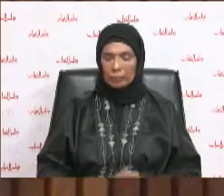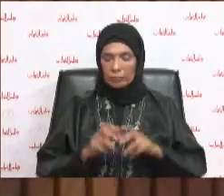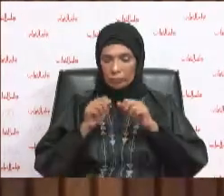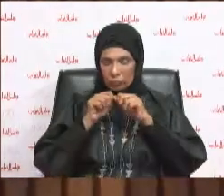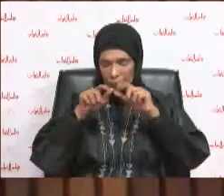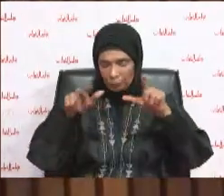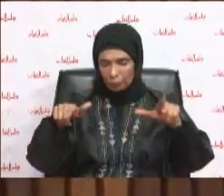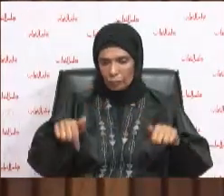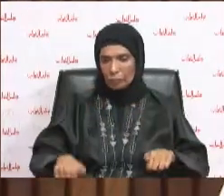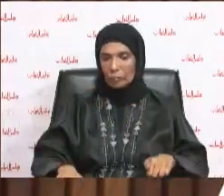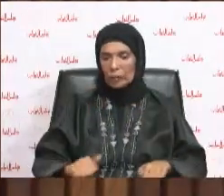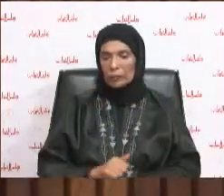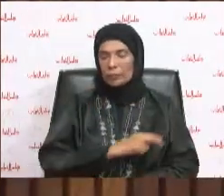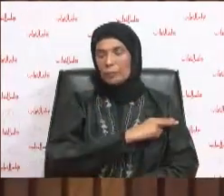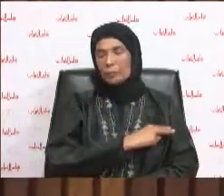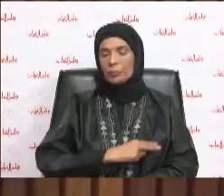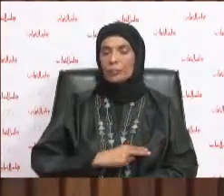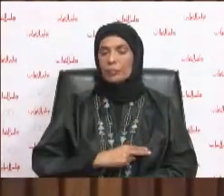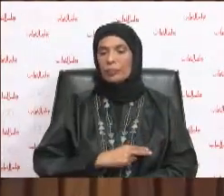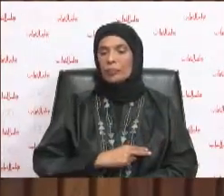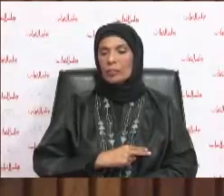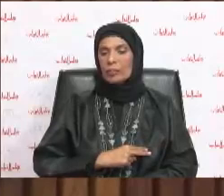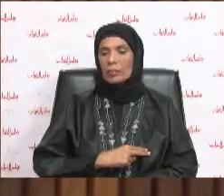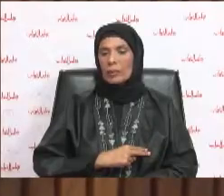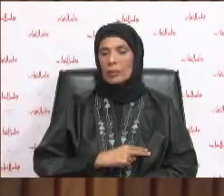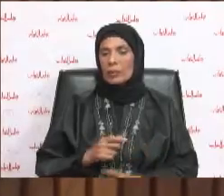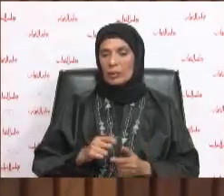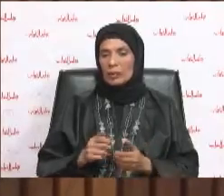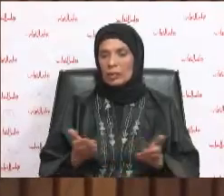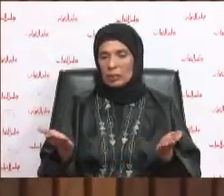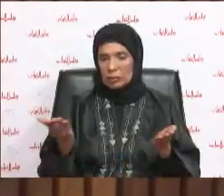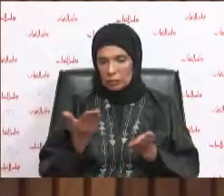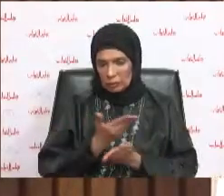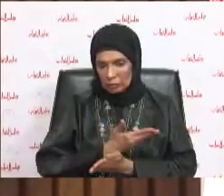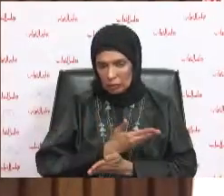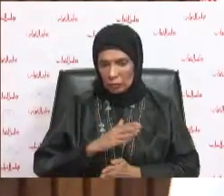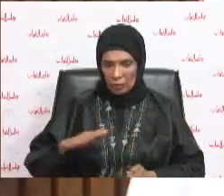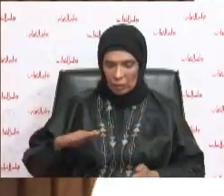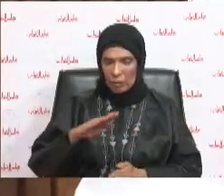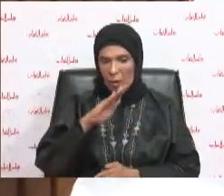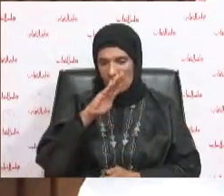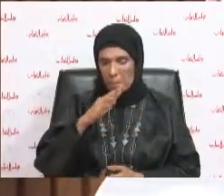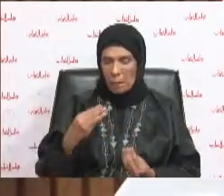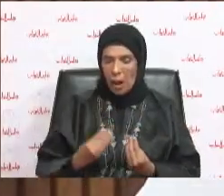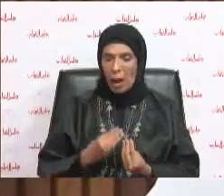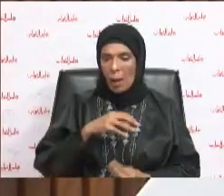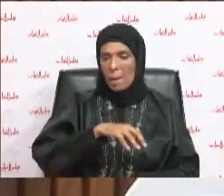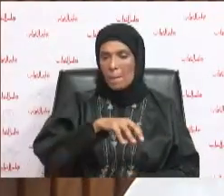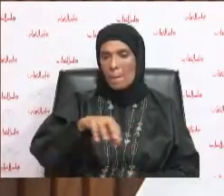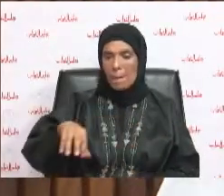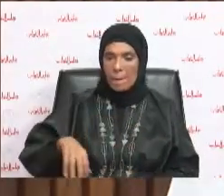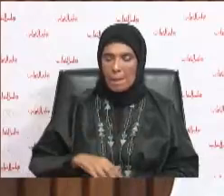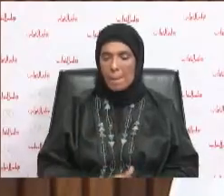أن أخواننا سادة النواب كذا مرة إذا تي اتفاقيات جوية مع كذا دولة ولا تطرشها